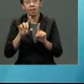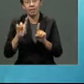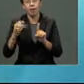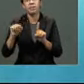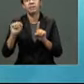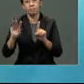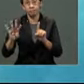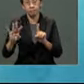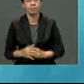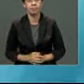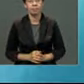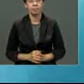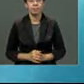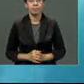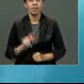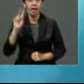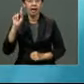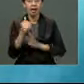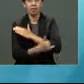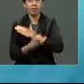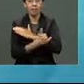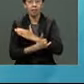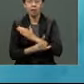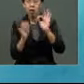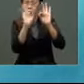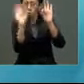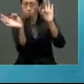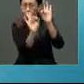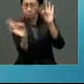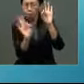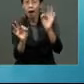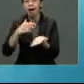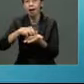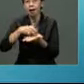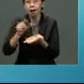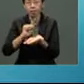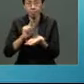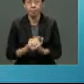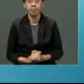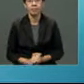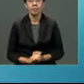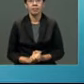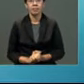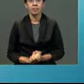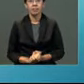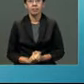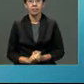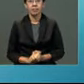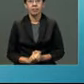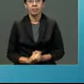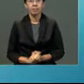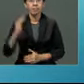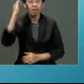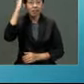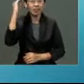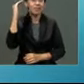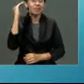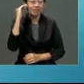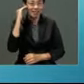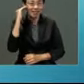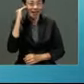11,814 ไปแล้วนะครับมาดูข่าวในต่างประเทศบ้างเป็นยังไงบ้างครับตอนนี้ก็โยงไปถึงพูดถึงเกาหลีเมื่อสักครู่